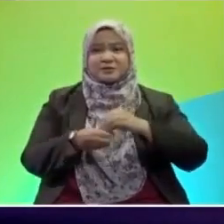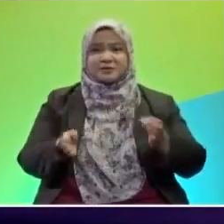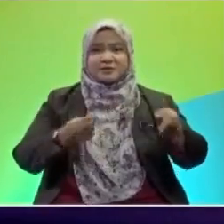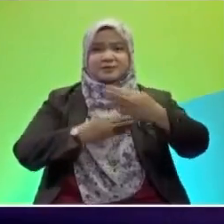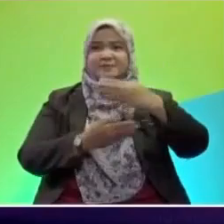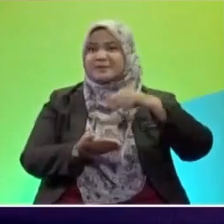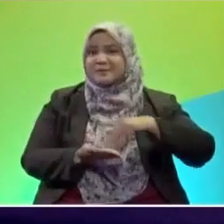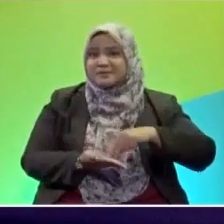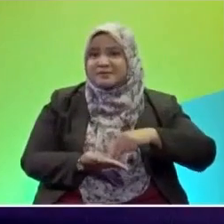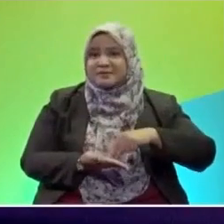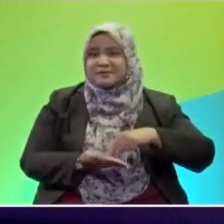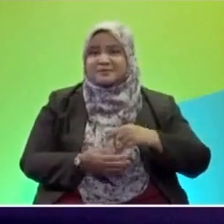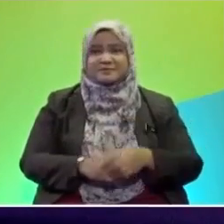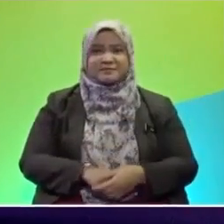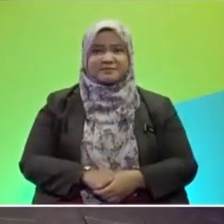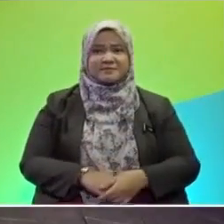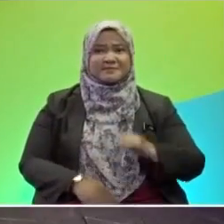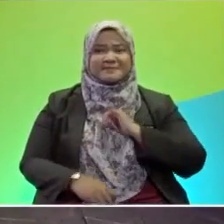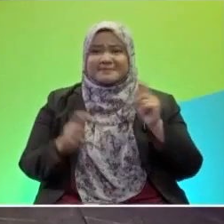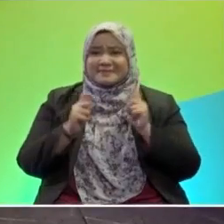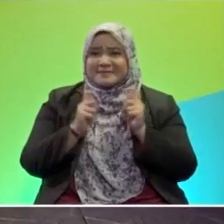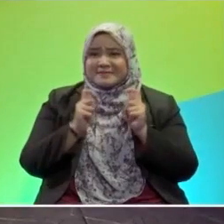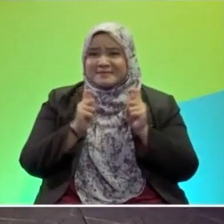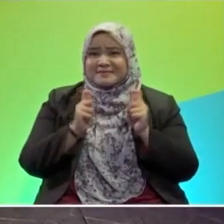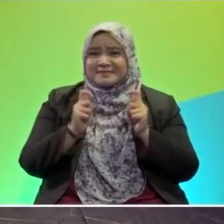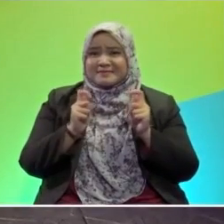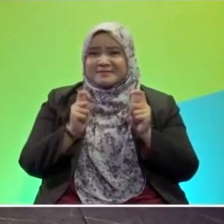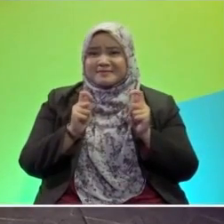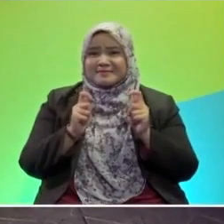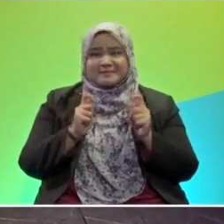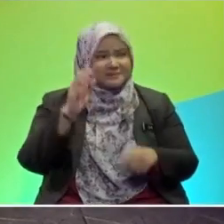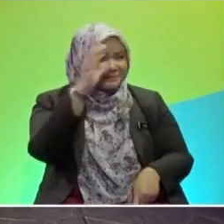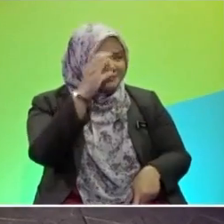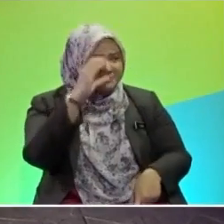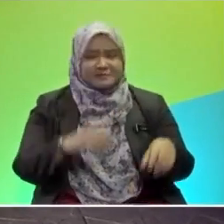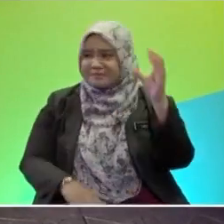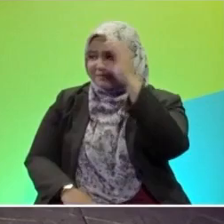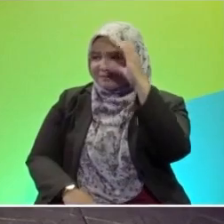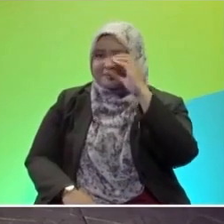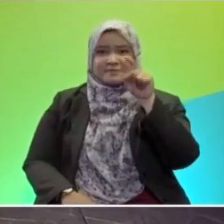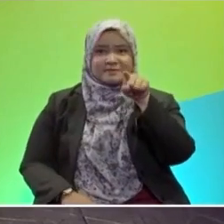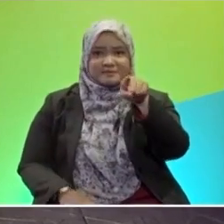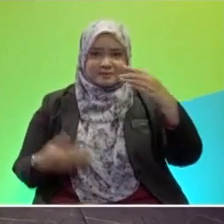dibiaskan itulah sifat-sifat cahaya